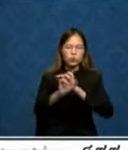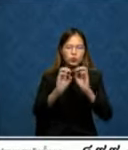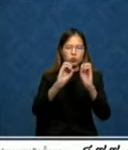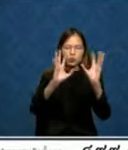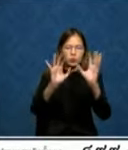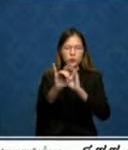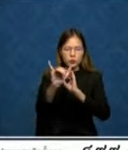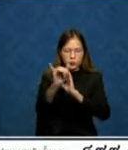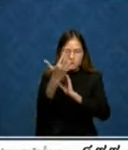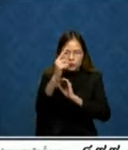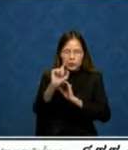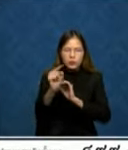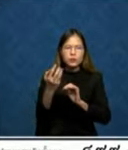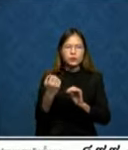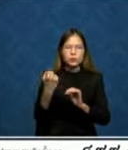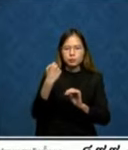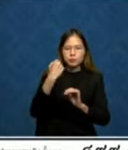ความมั่นใจ